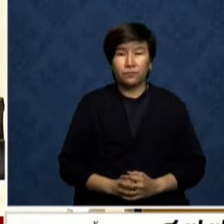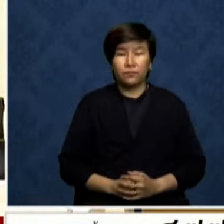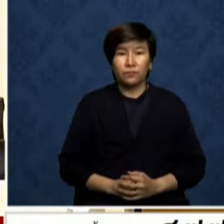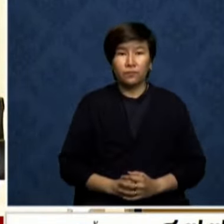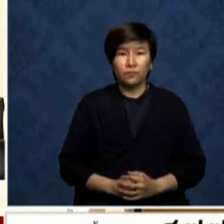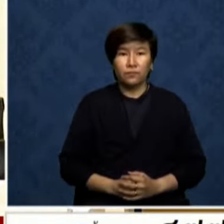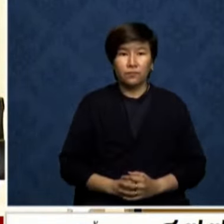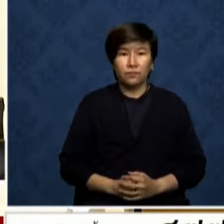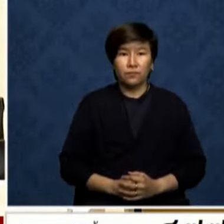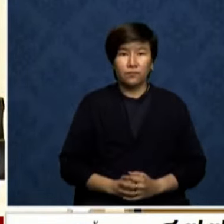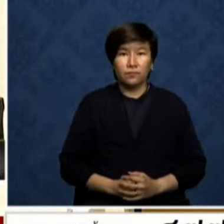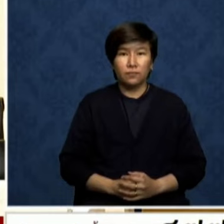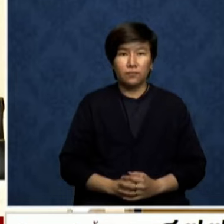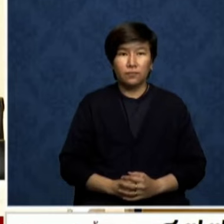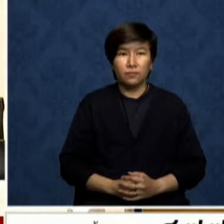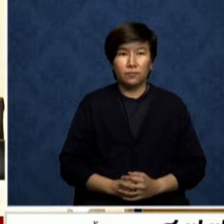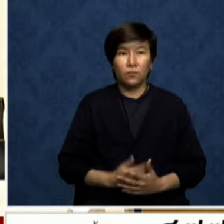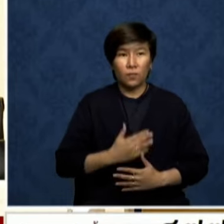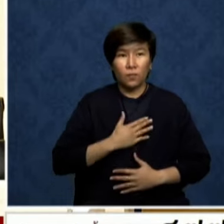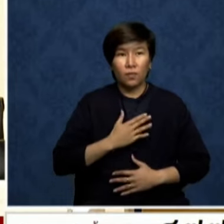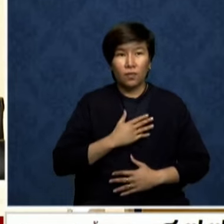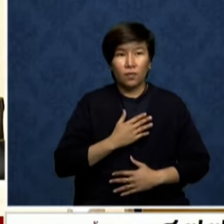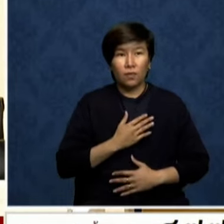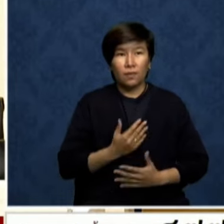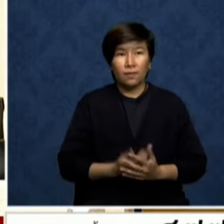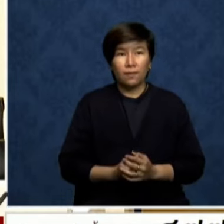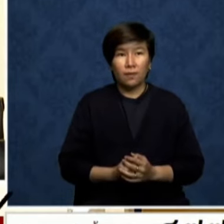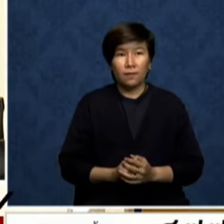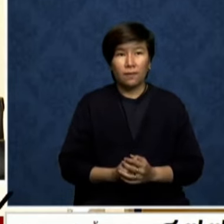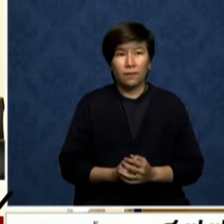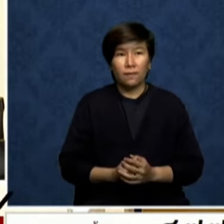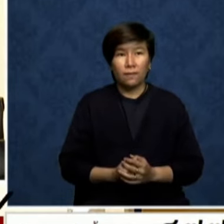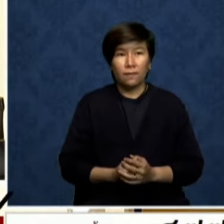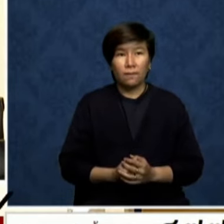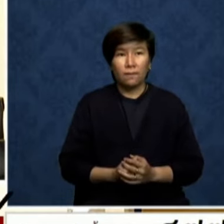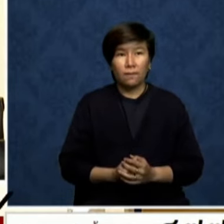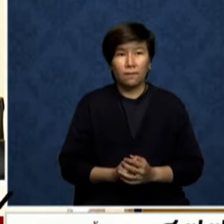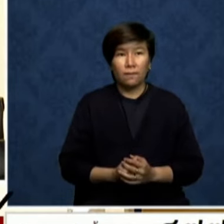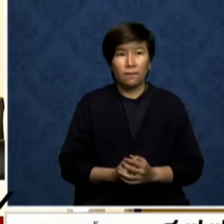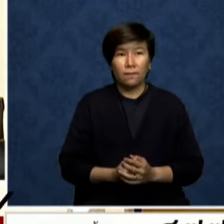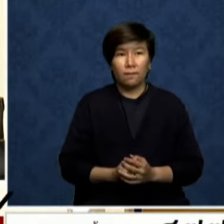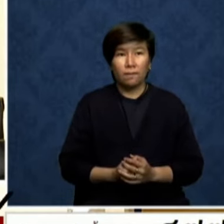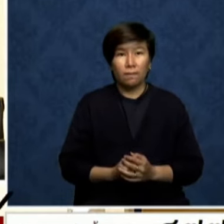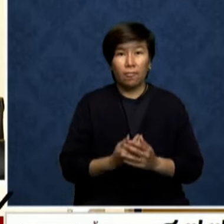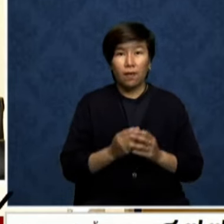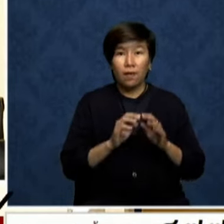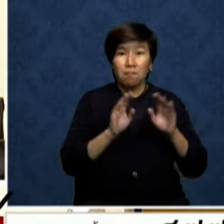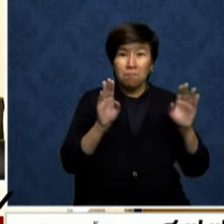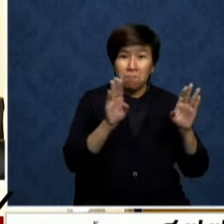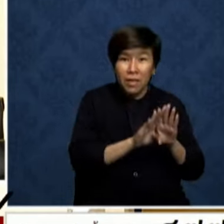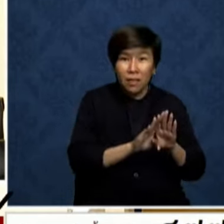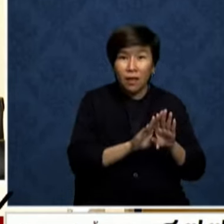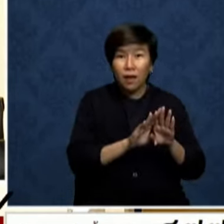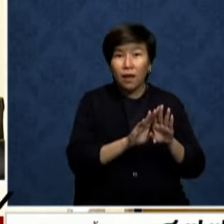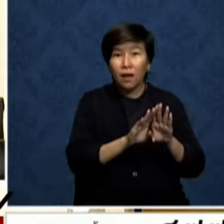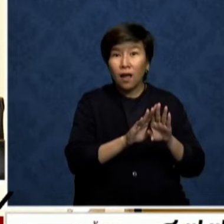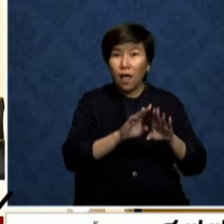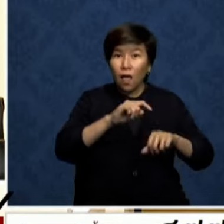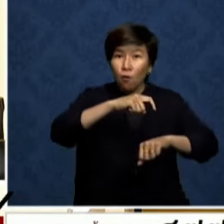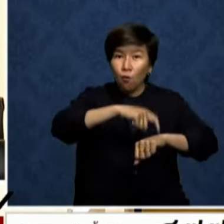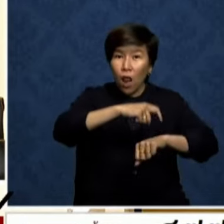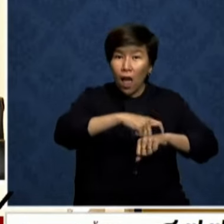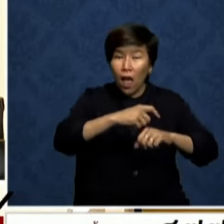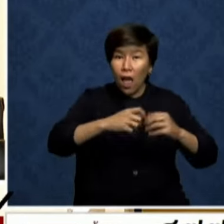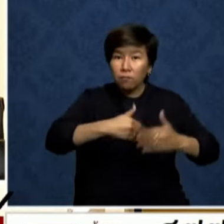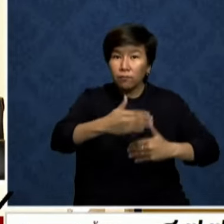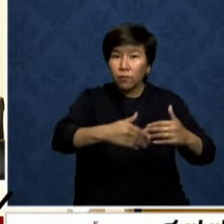เดียวผมให้คามเหนก่อนนะก็จะปิดหอจะเปิดเป็ศิตของประทาน